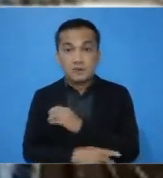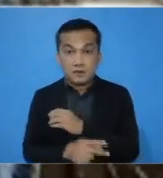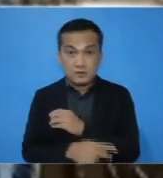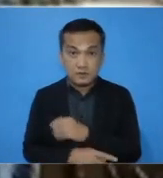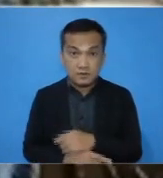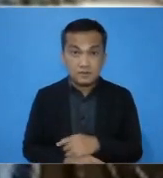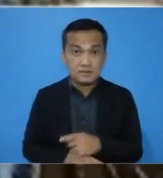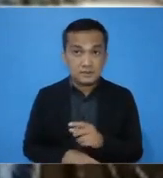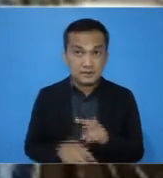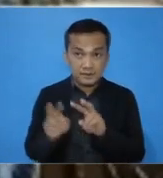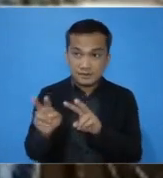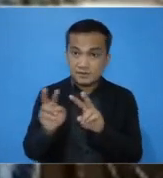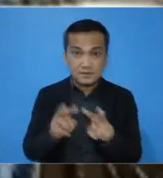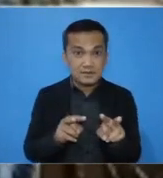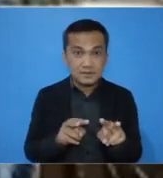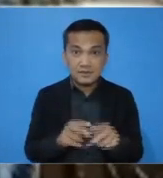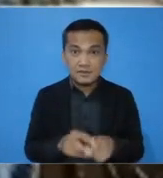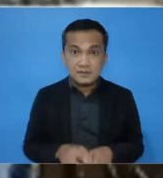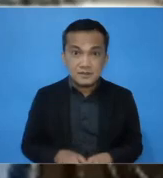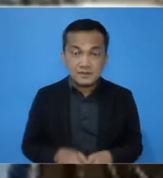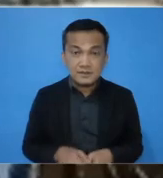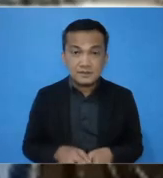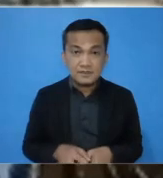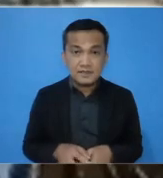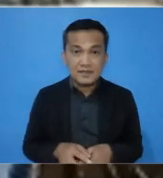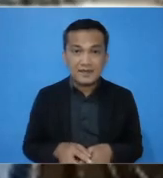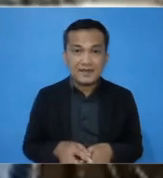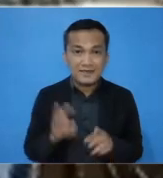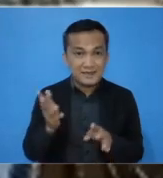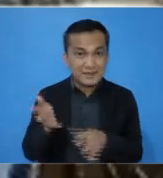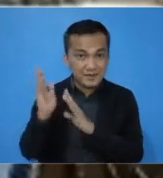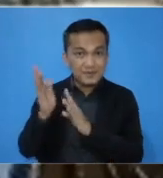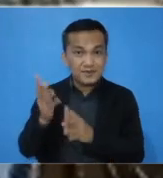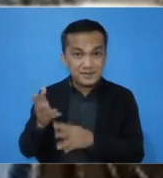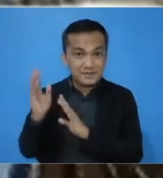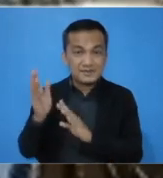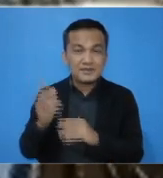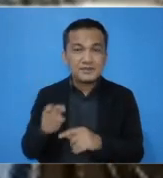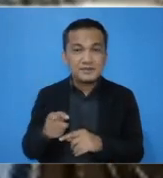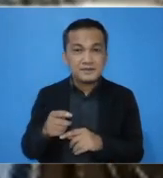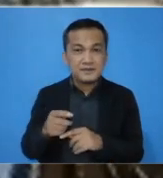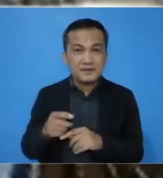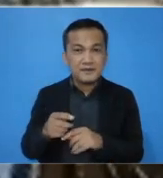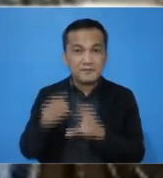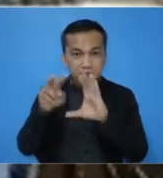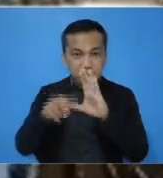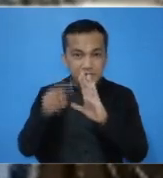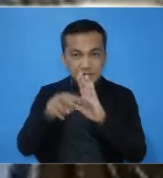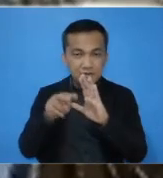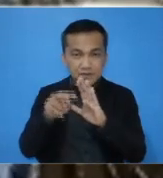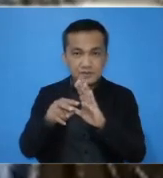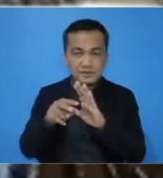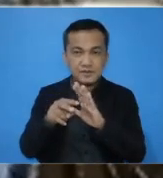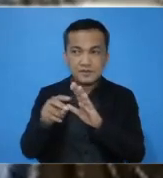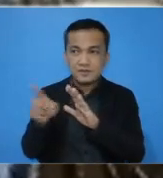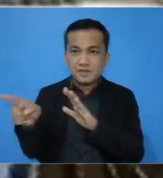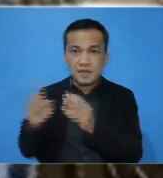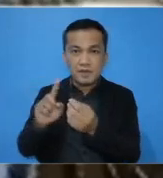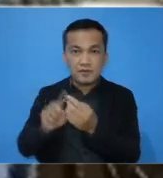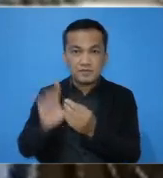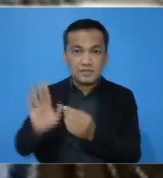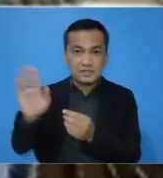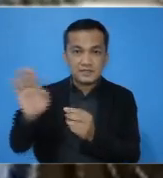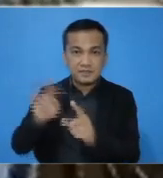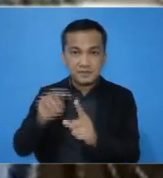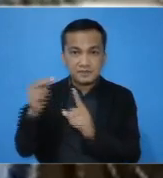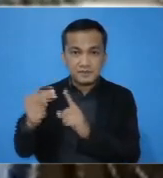mga na-upload ng mga videos na patungo sa mga pananaw niya sa national, para mga vision niya sa